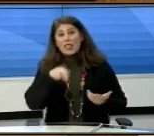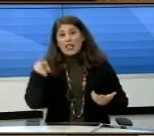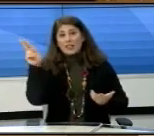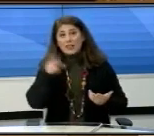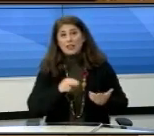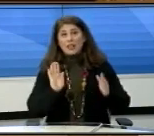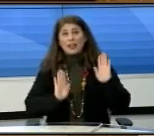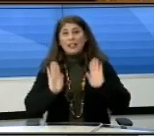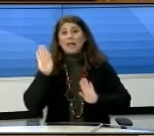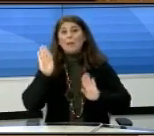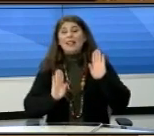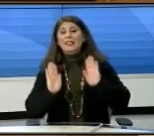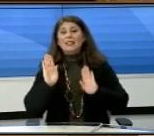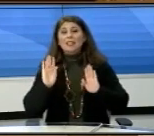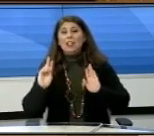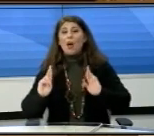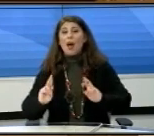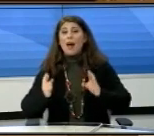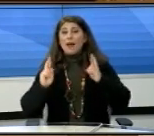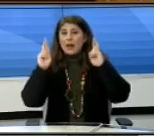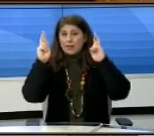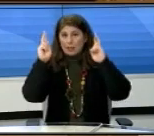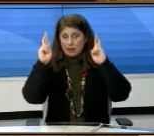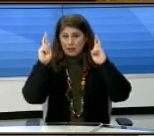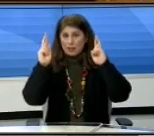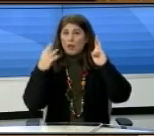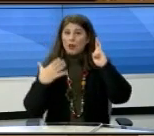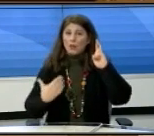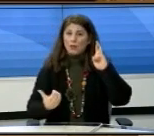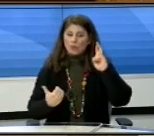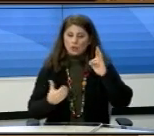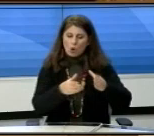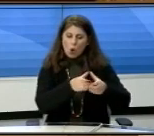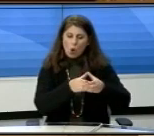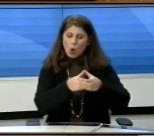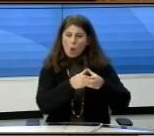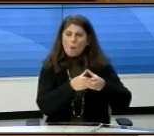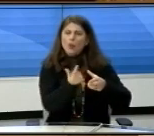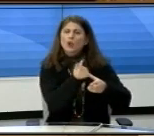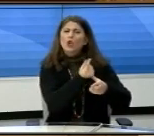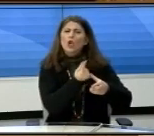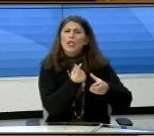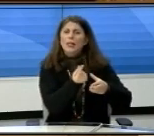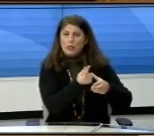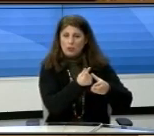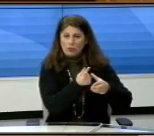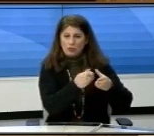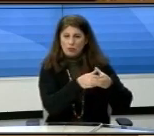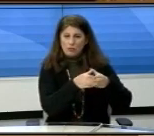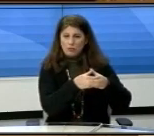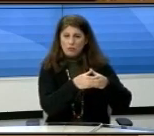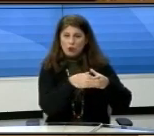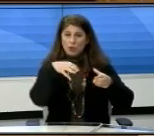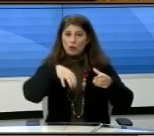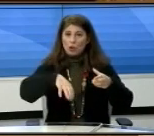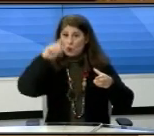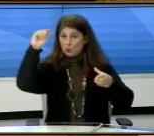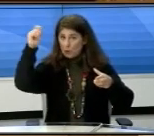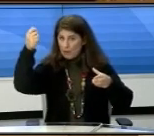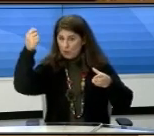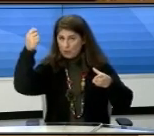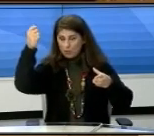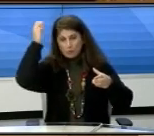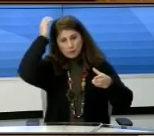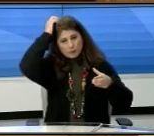το χρηματιστήριο ενέργειας που δίνει τη δυνατότητα στο καρτέλ των ολιγαρχών του χώρου της ηλεκτρικής